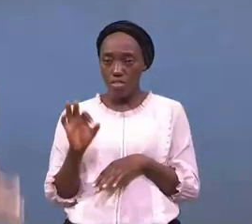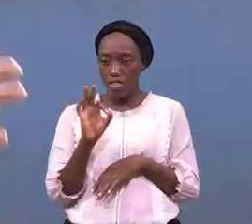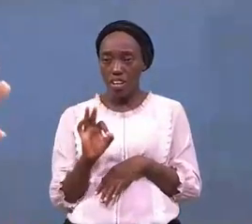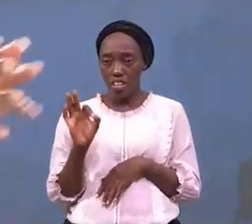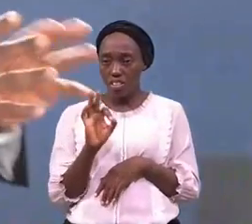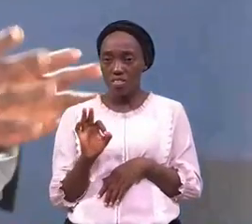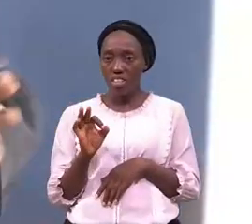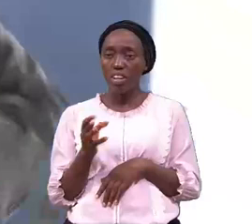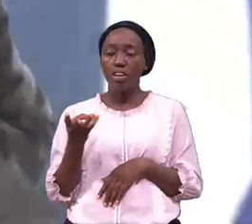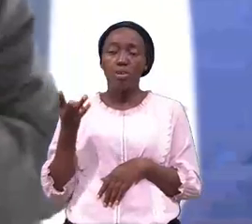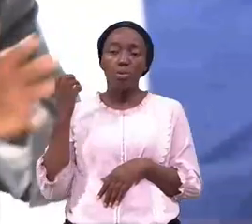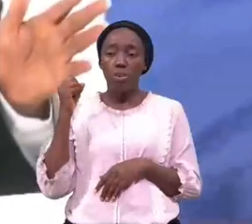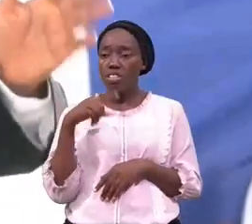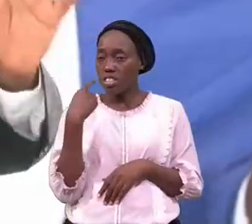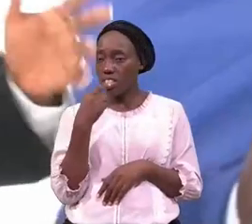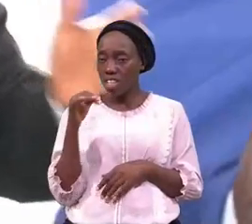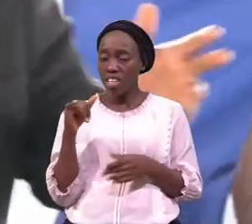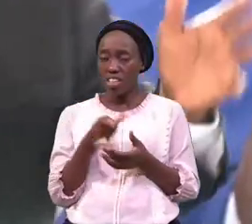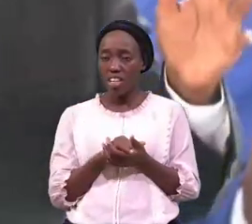vendredi,